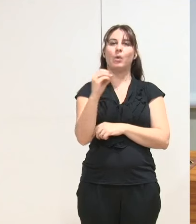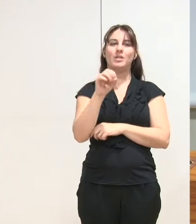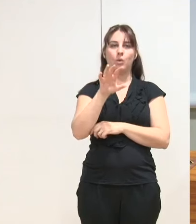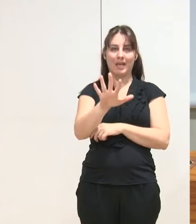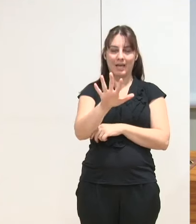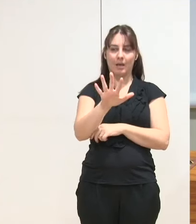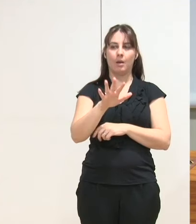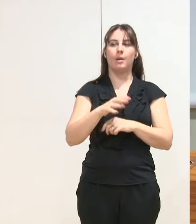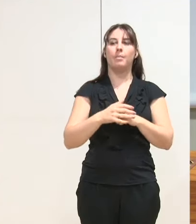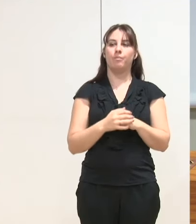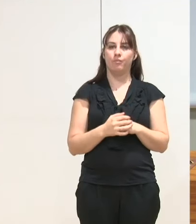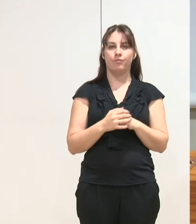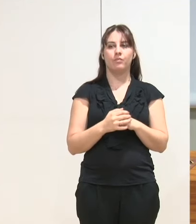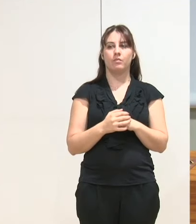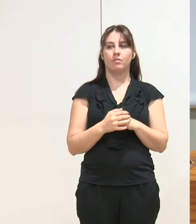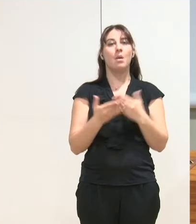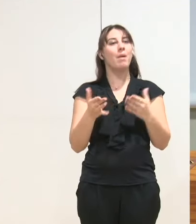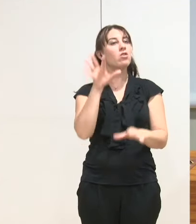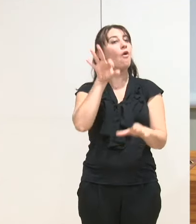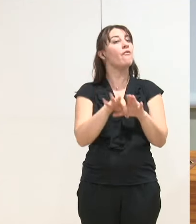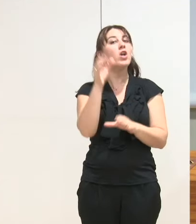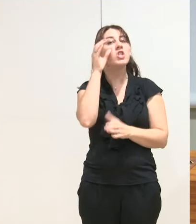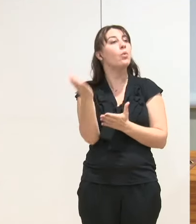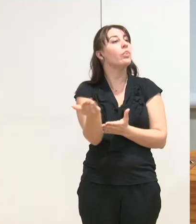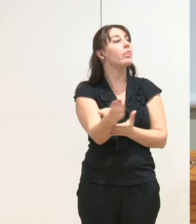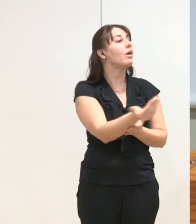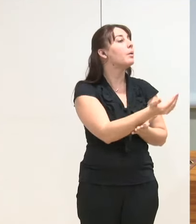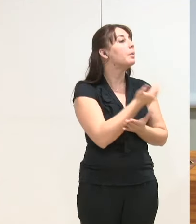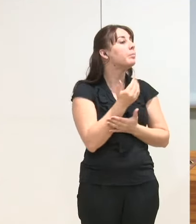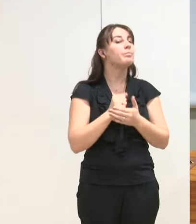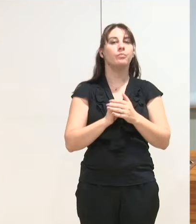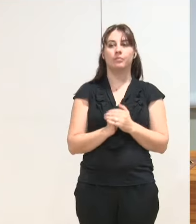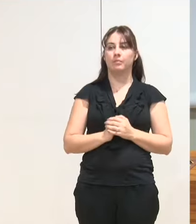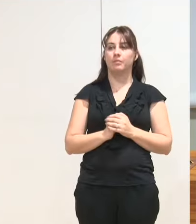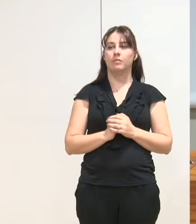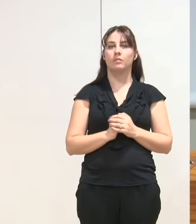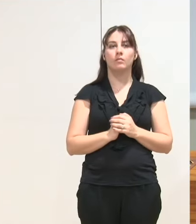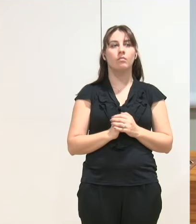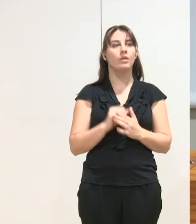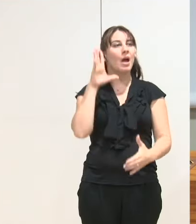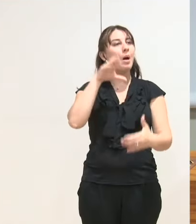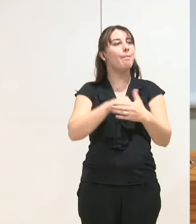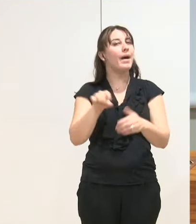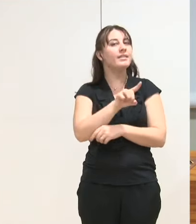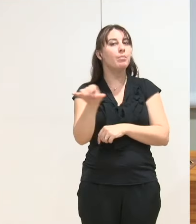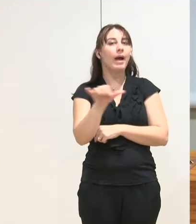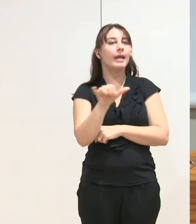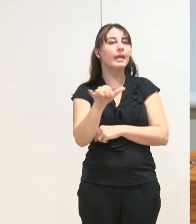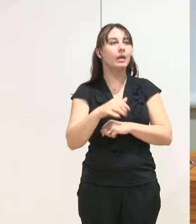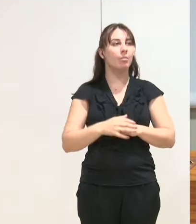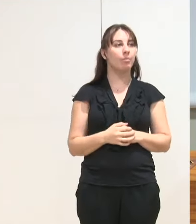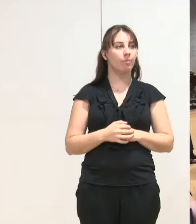dee005 donc je vais recueillir le vote des groupe si vous le voulez bien qui ne participe pas au